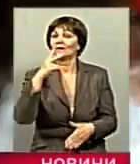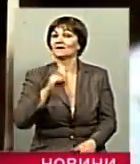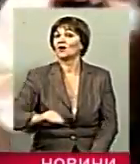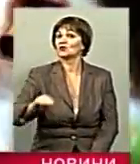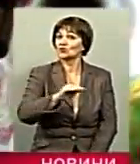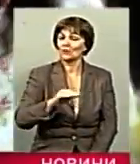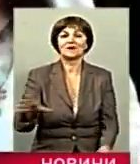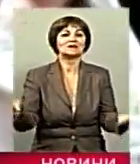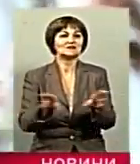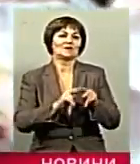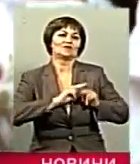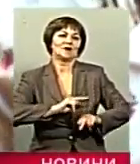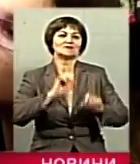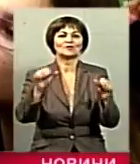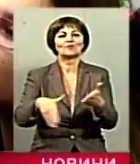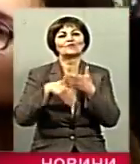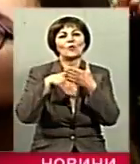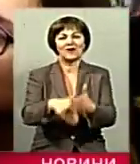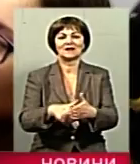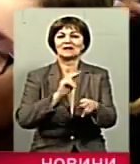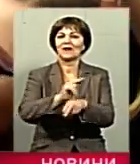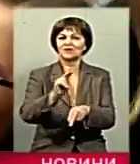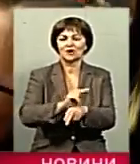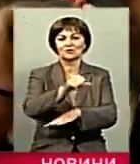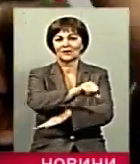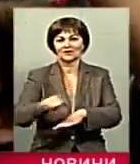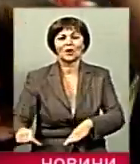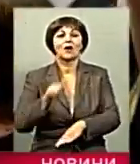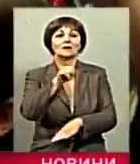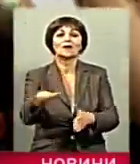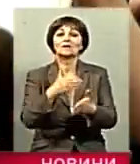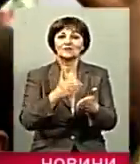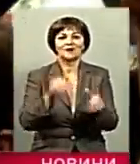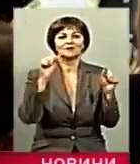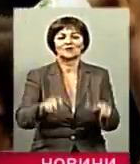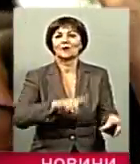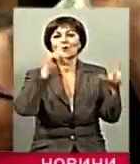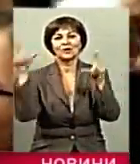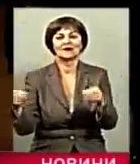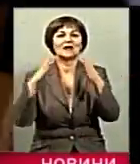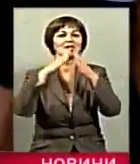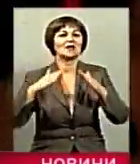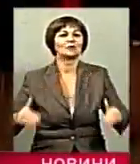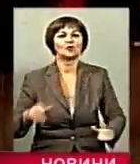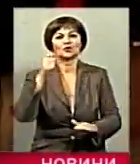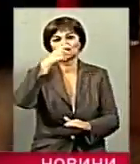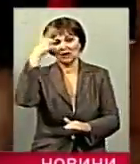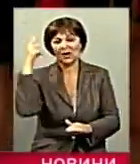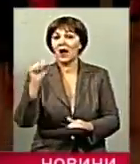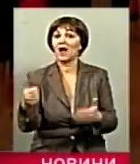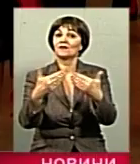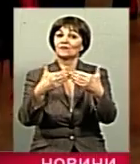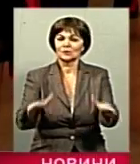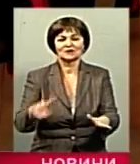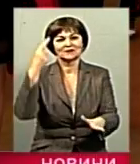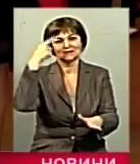Українсько-чеська співпраця сприяє відпочинку та навчанню за кордоном. Учні мають можливість влітку поїхати у табори Чехії. А випускники школи зі знанням